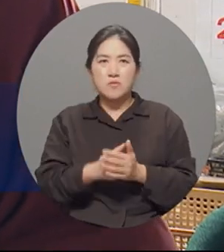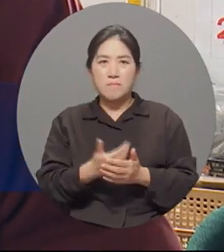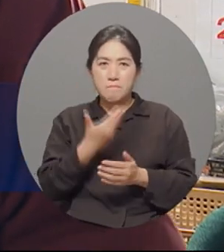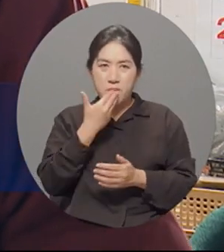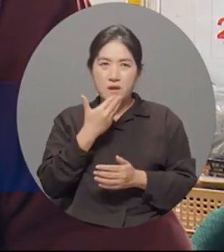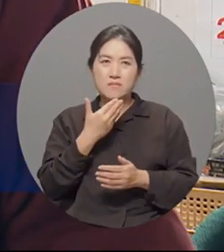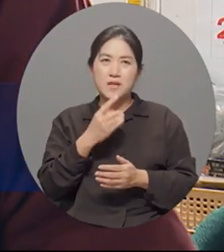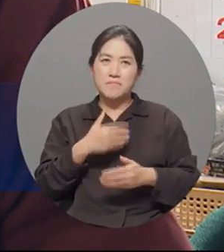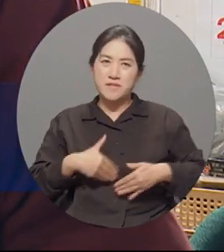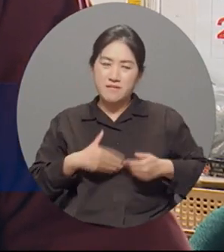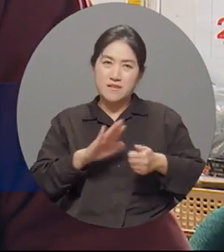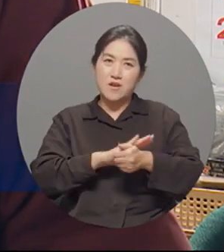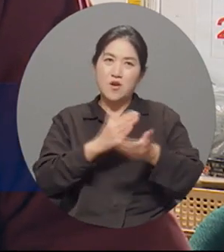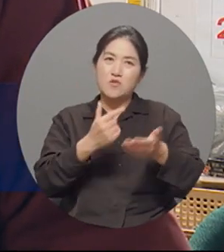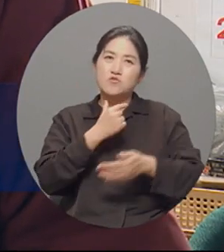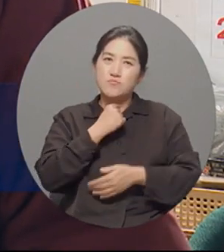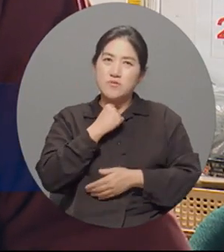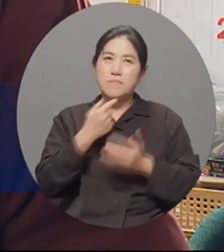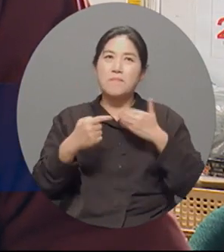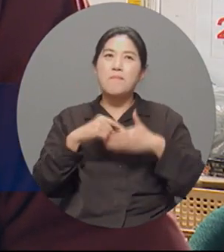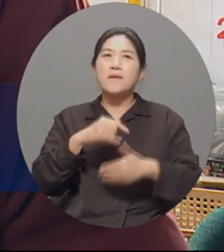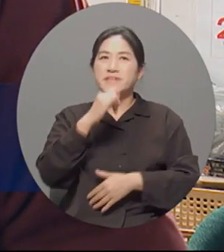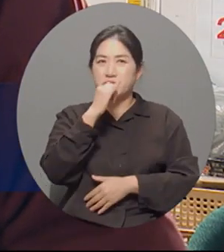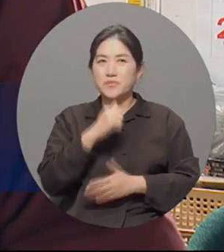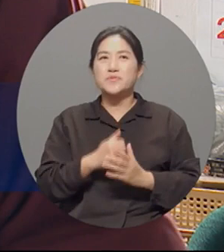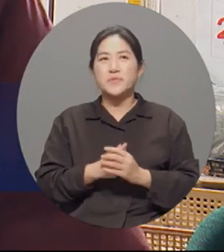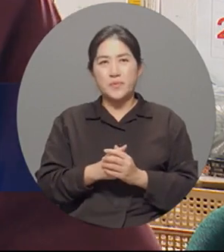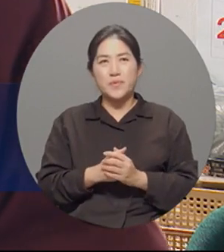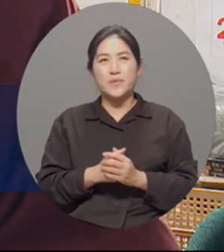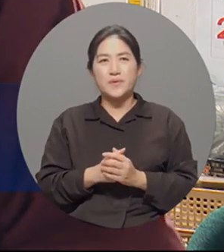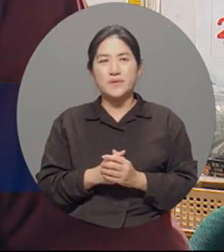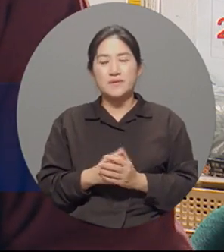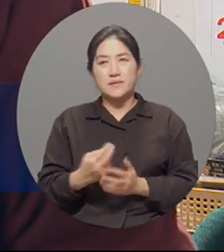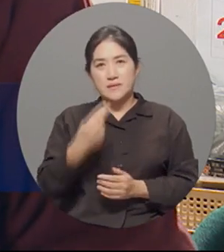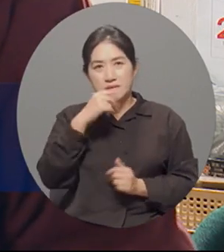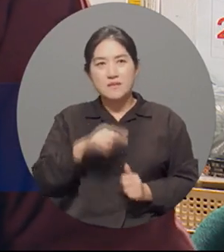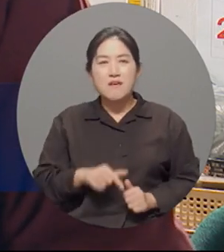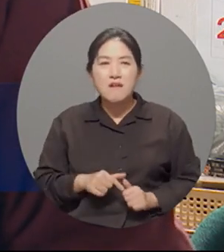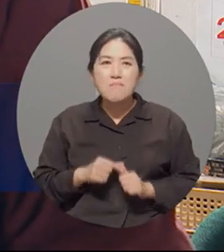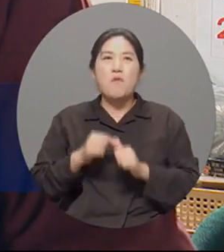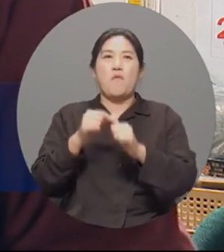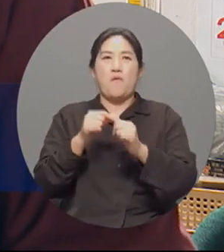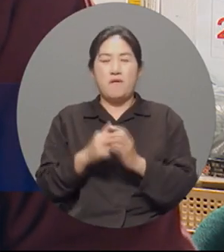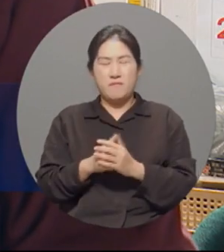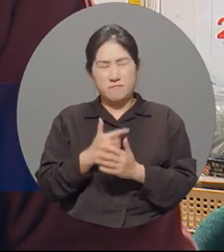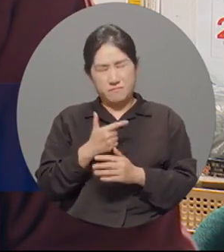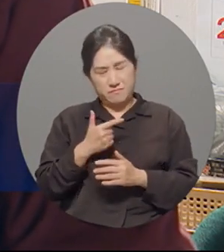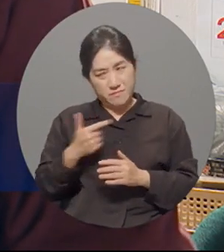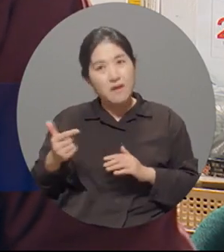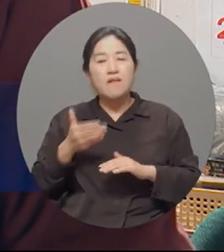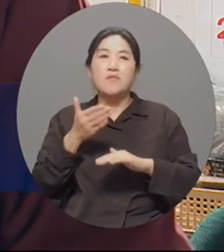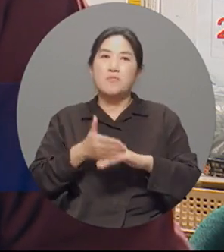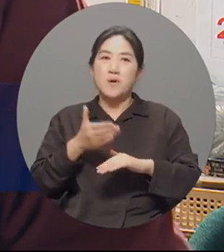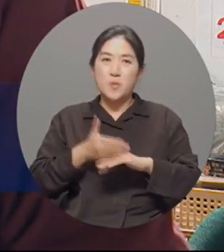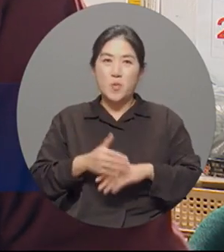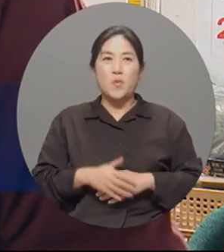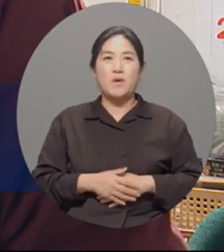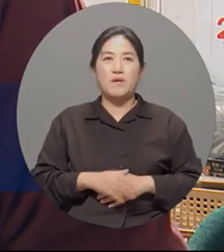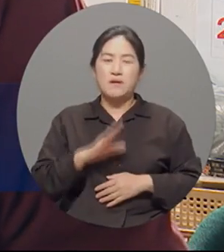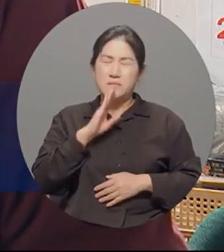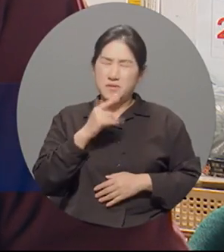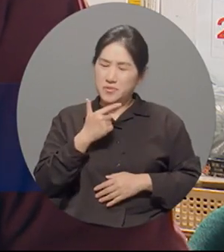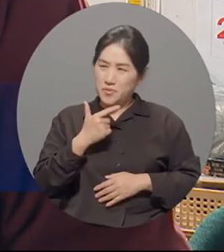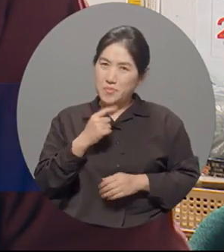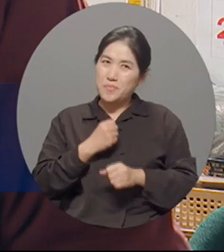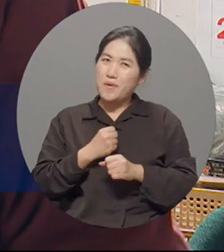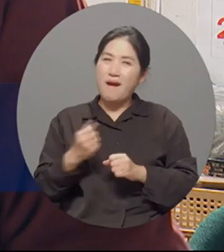그래 밥이라도 한번 따뜻하게 대접해 드리고 싶은 그런 마음이 있어 가지고 제 생명의 은인이시고 너무 고맙고 진짜